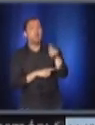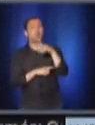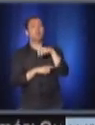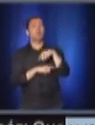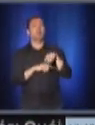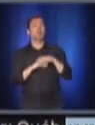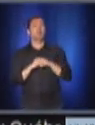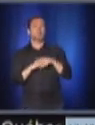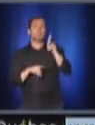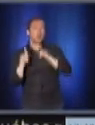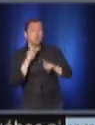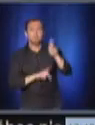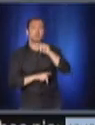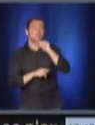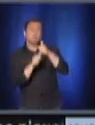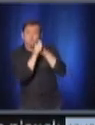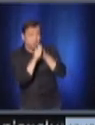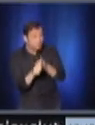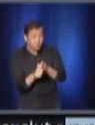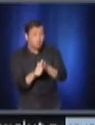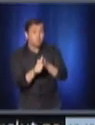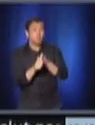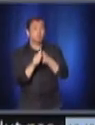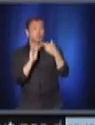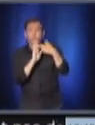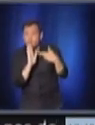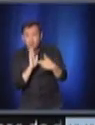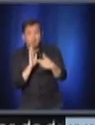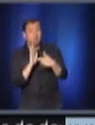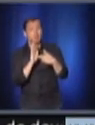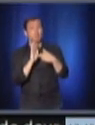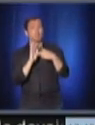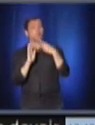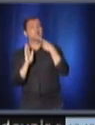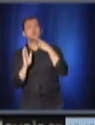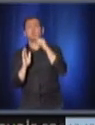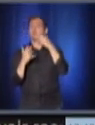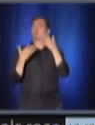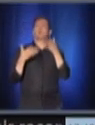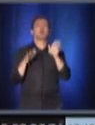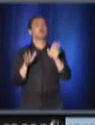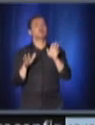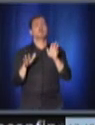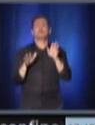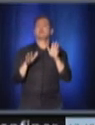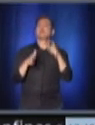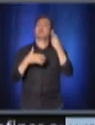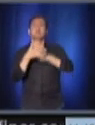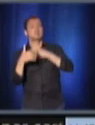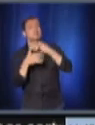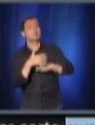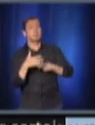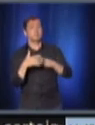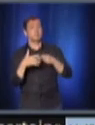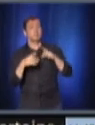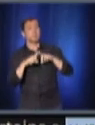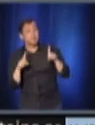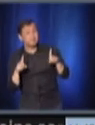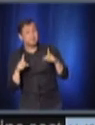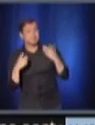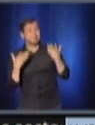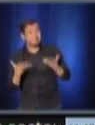règles dans les conversations que vous aurez dans les jours à venir? Vous venez dire que vous ne voulez pas pénaliser la plupart des gens qui suivent les règles. Quel est le message